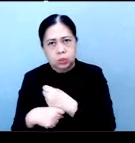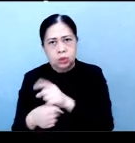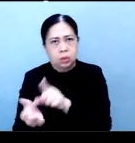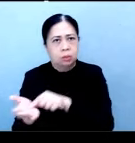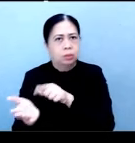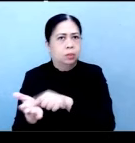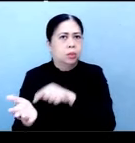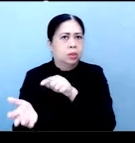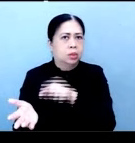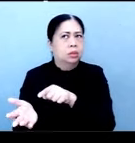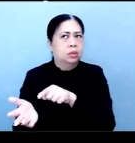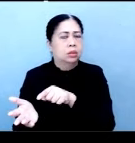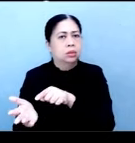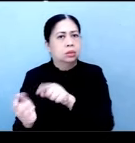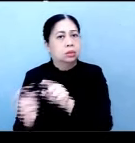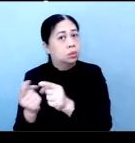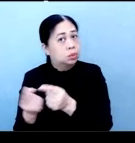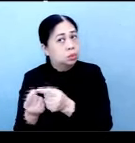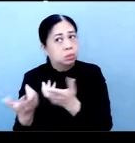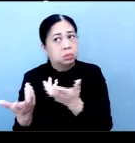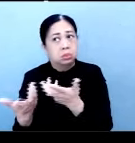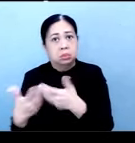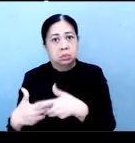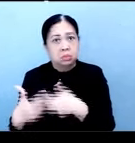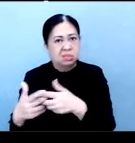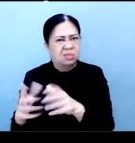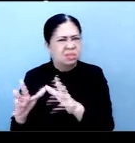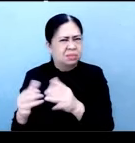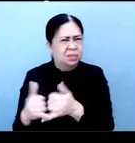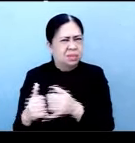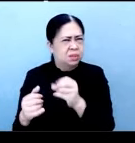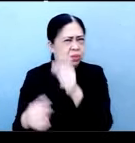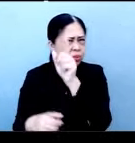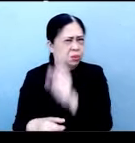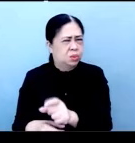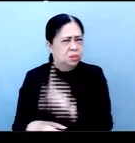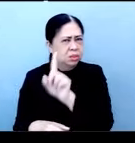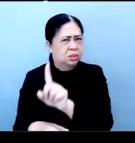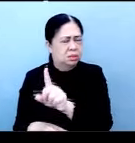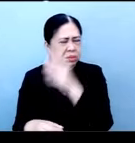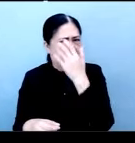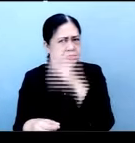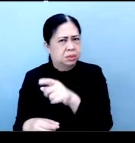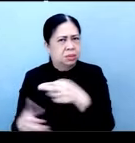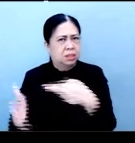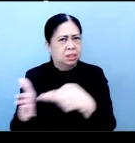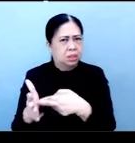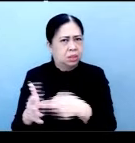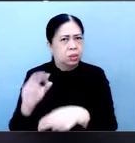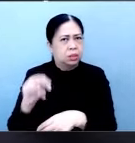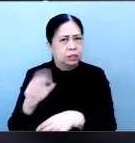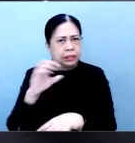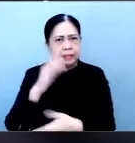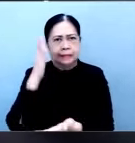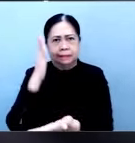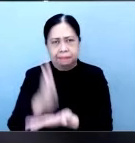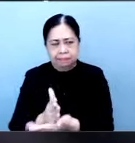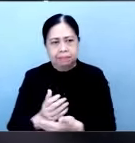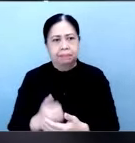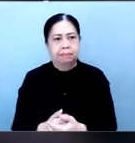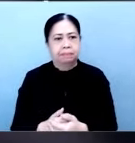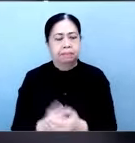ah Ew natin ba kung company ba yan individual printing doon sa Recto kailangan matigil yan eh